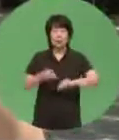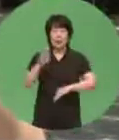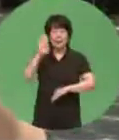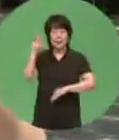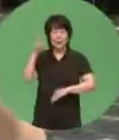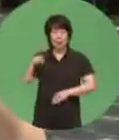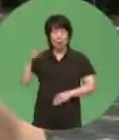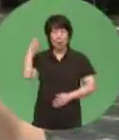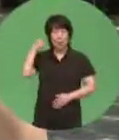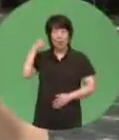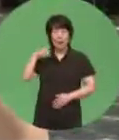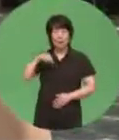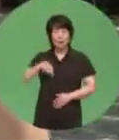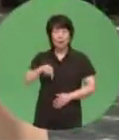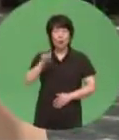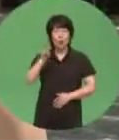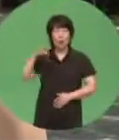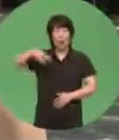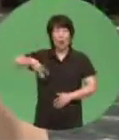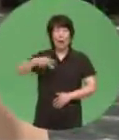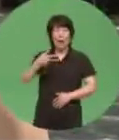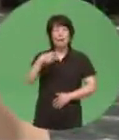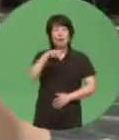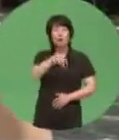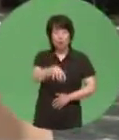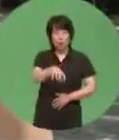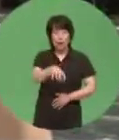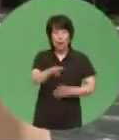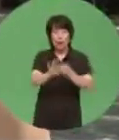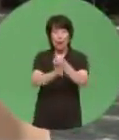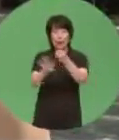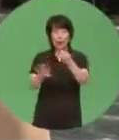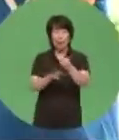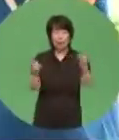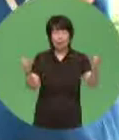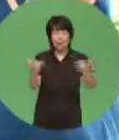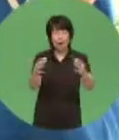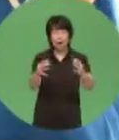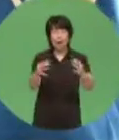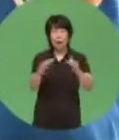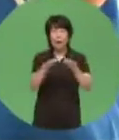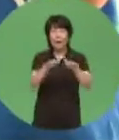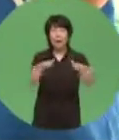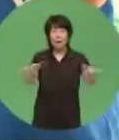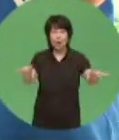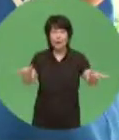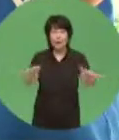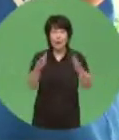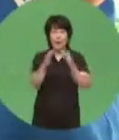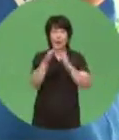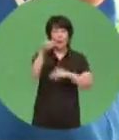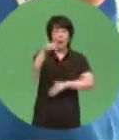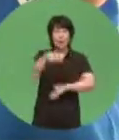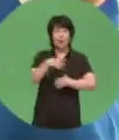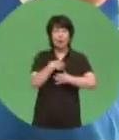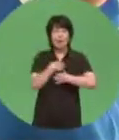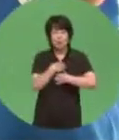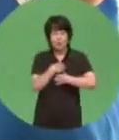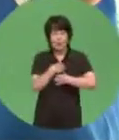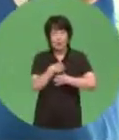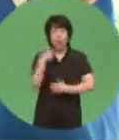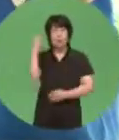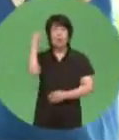相馬市というところなんですけども、原発事故の影響で、自然界にあるものに触れることに対しても抵抗があるというようなお話も聞きま